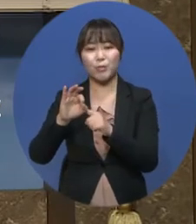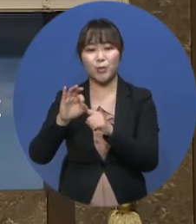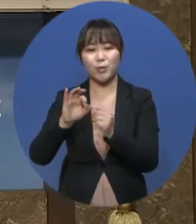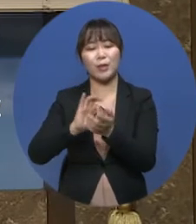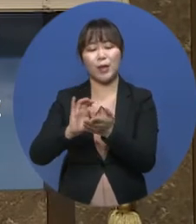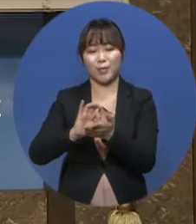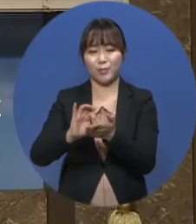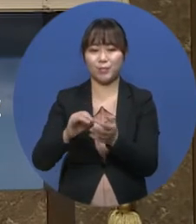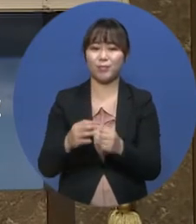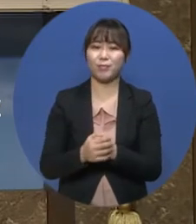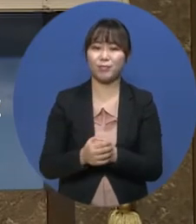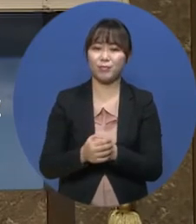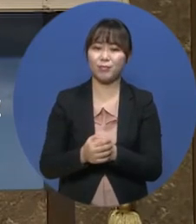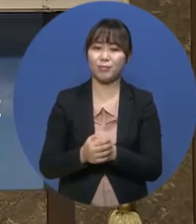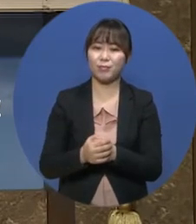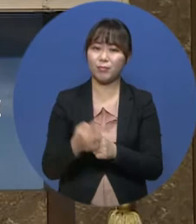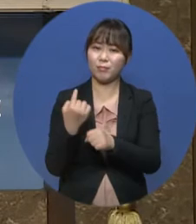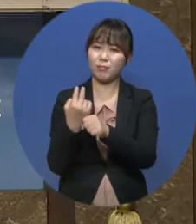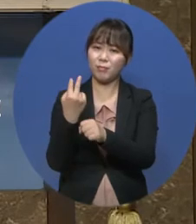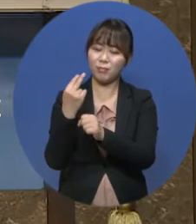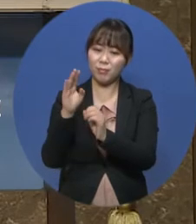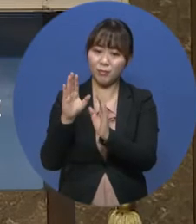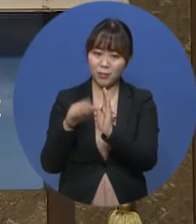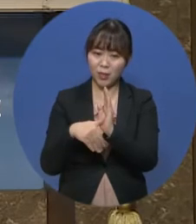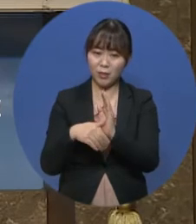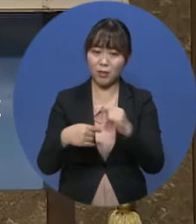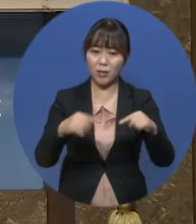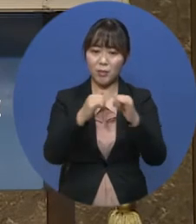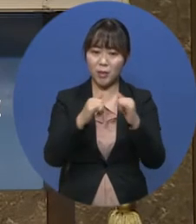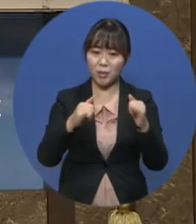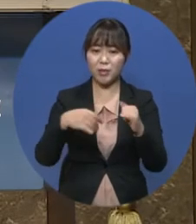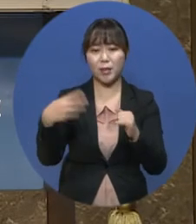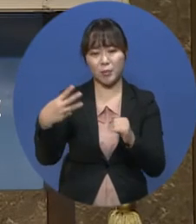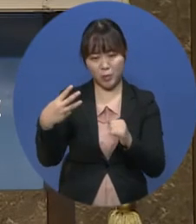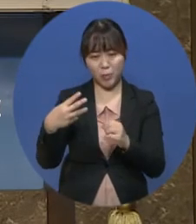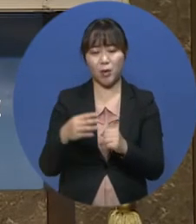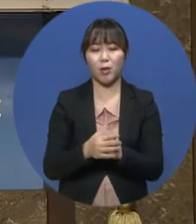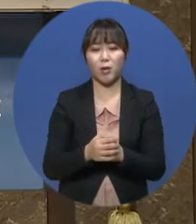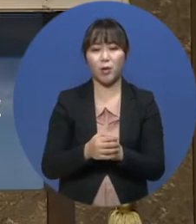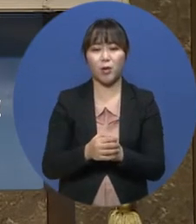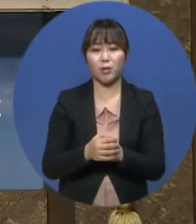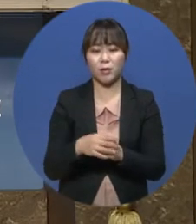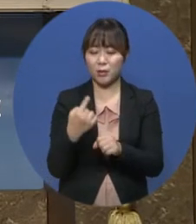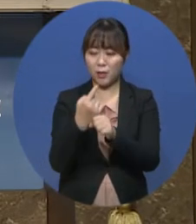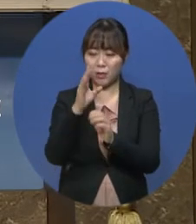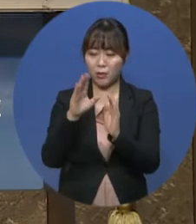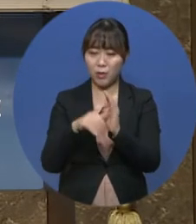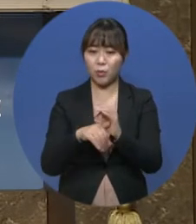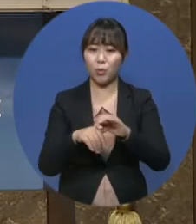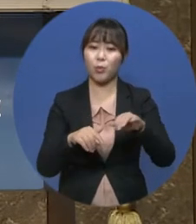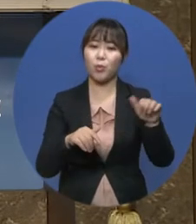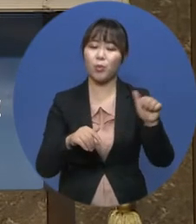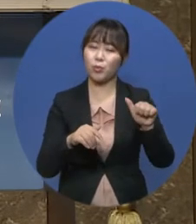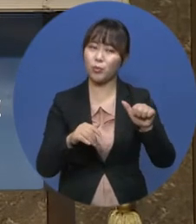4 음 제 작년에는 참가인원이 3000명 으 작년에는